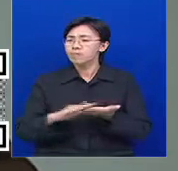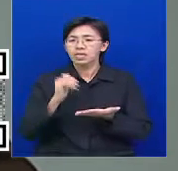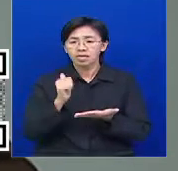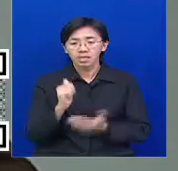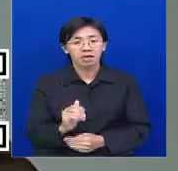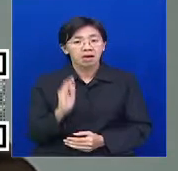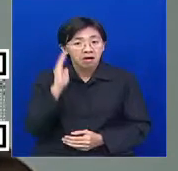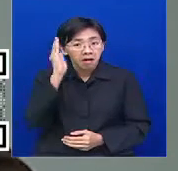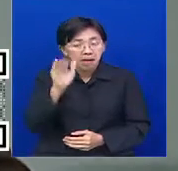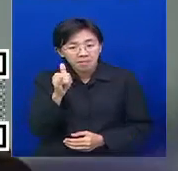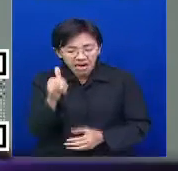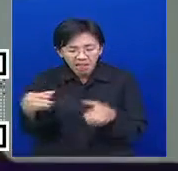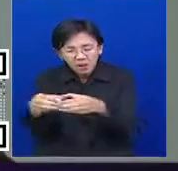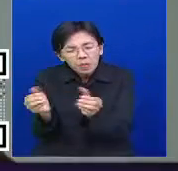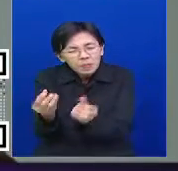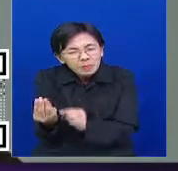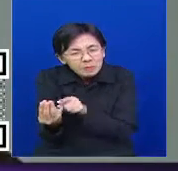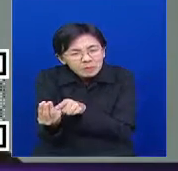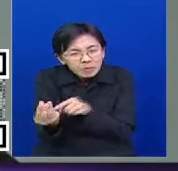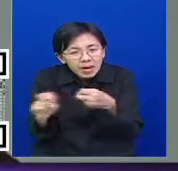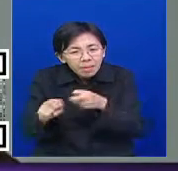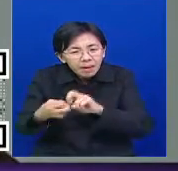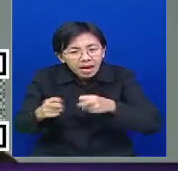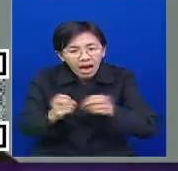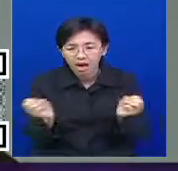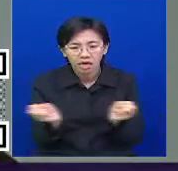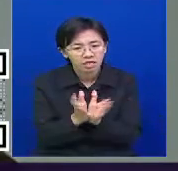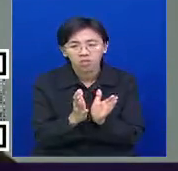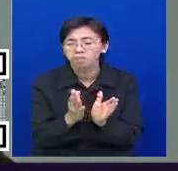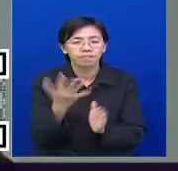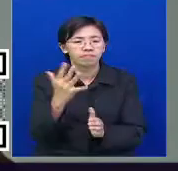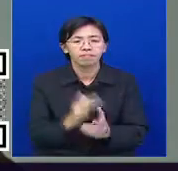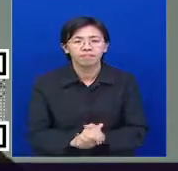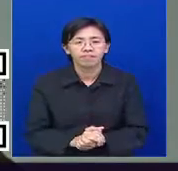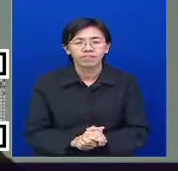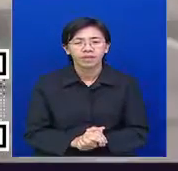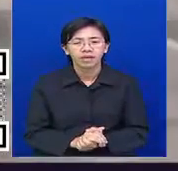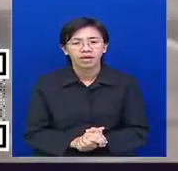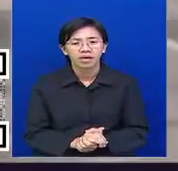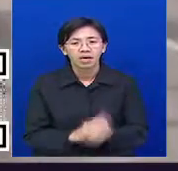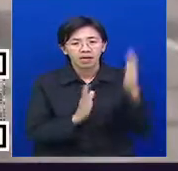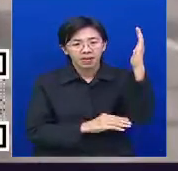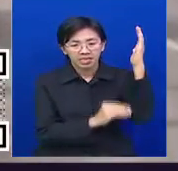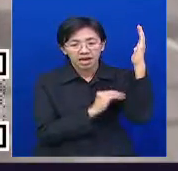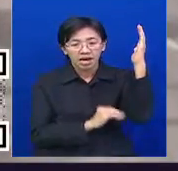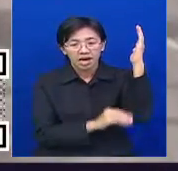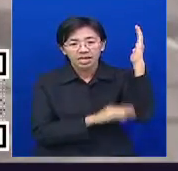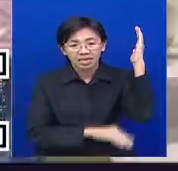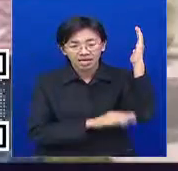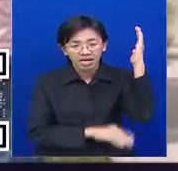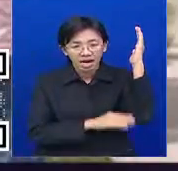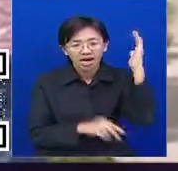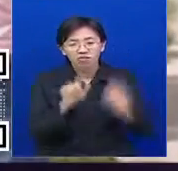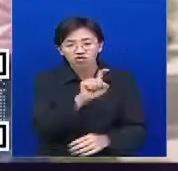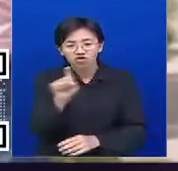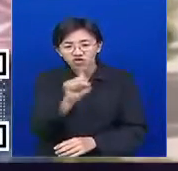จะมีก็เป็นเพียงส่วนน้อยเท่านั้นซึ่งไม่กระทบภาพรวมส่วนความวุ่นวายในพื้นที่จังหวัดชายแดนภาคใต้ก็มีข้อความเกี่ย